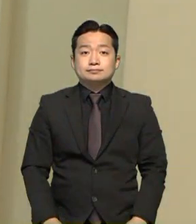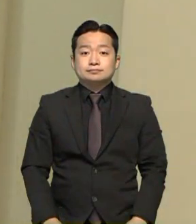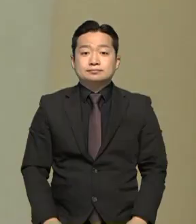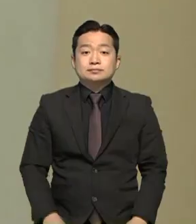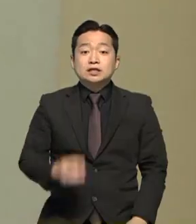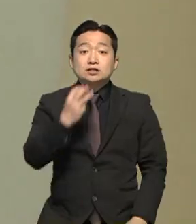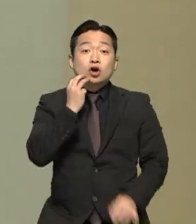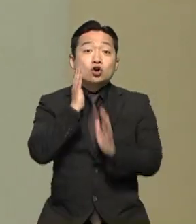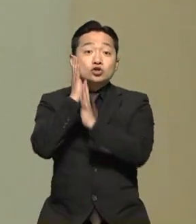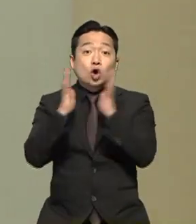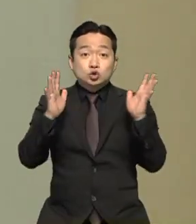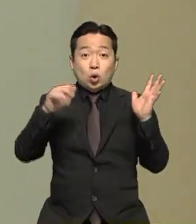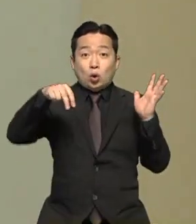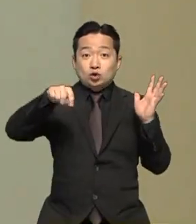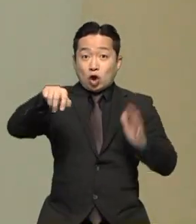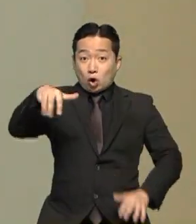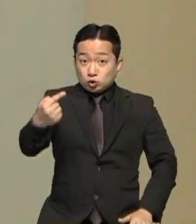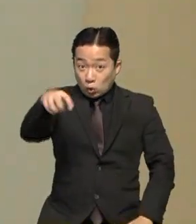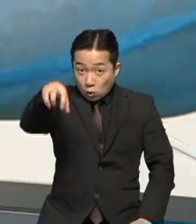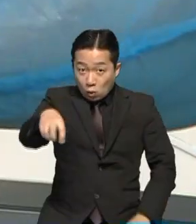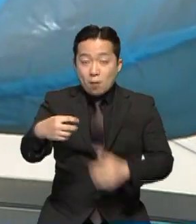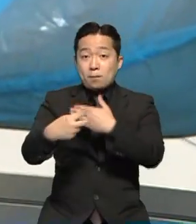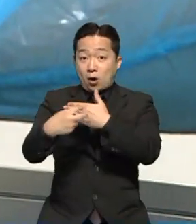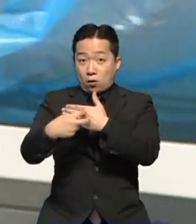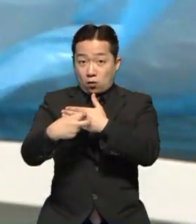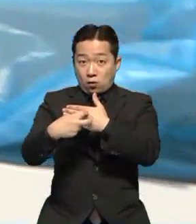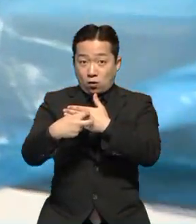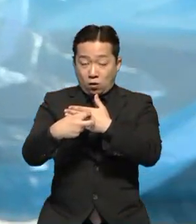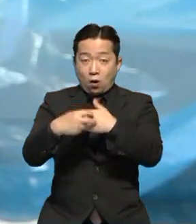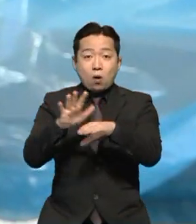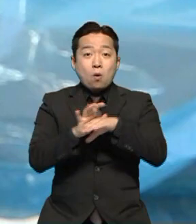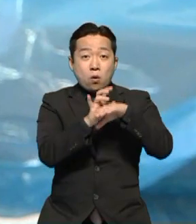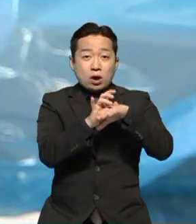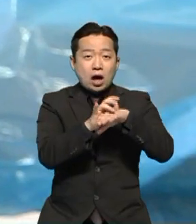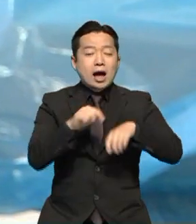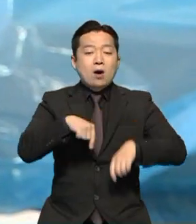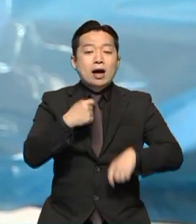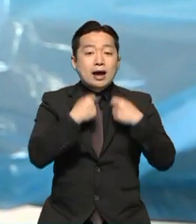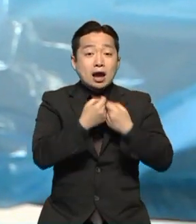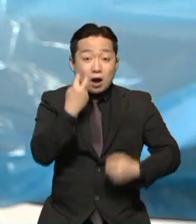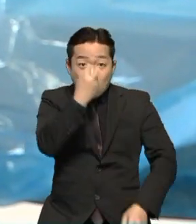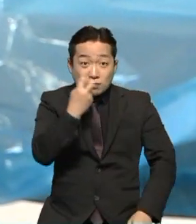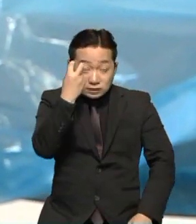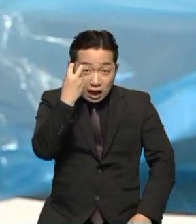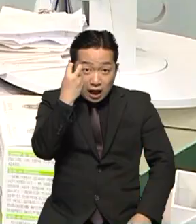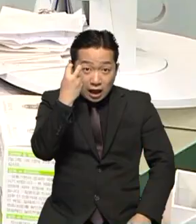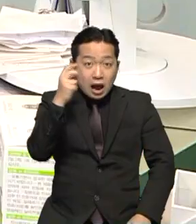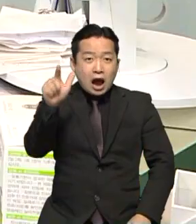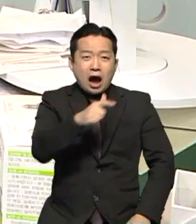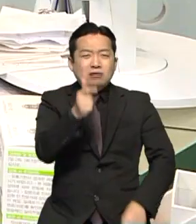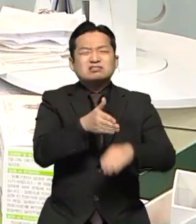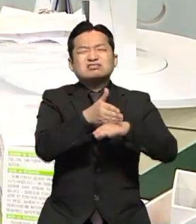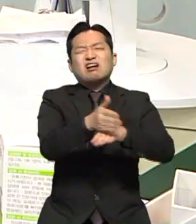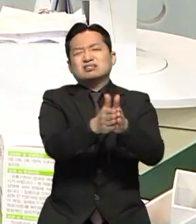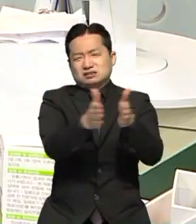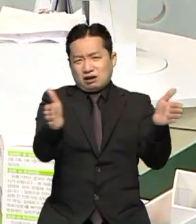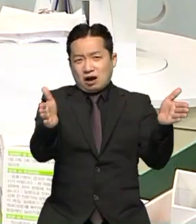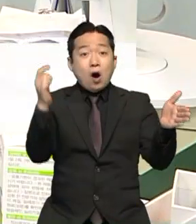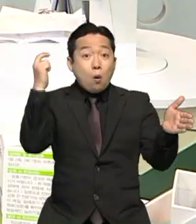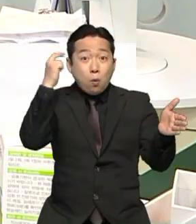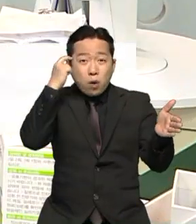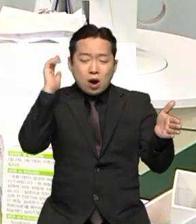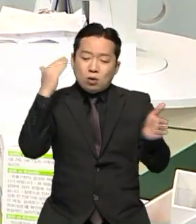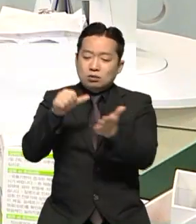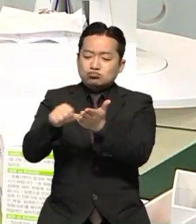서울 서초구의 한 병원입니다. 코로나 신속 항원 검사를 예정보다 하루 늦게 시작했습니다. 키트가 요즘 구하기